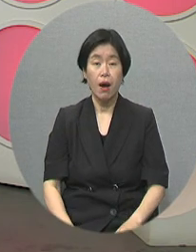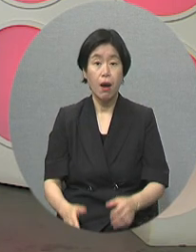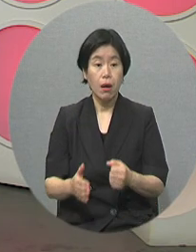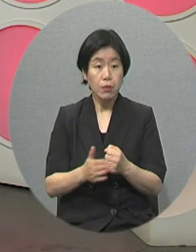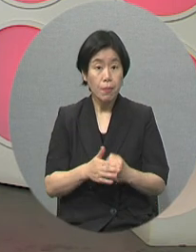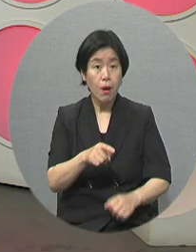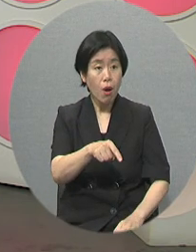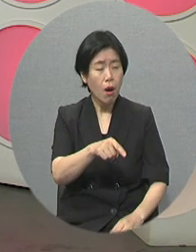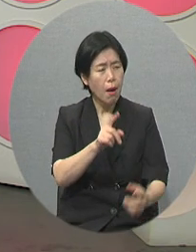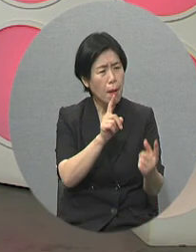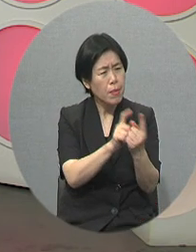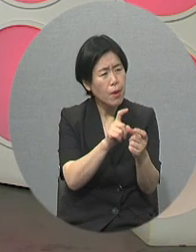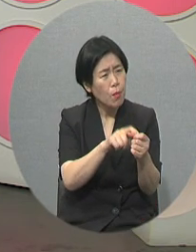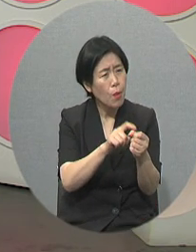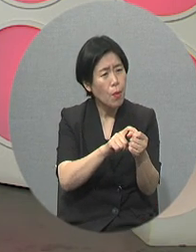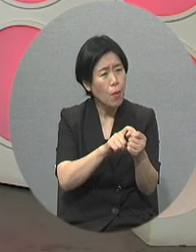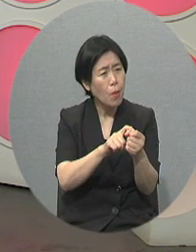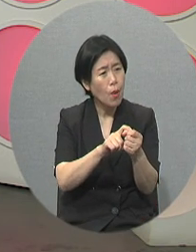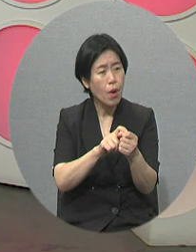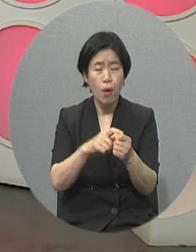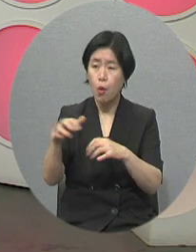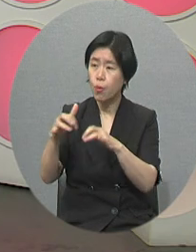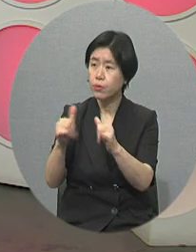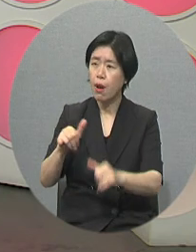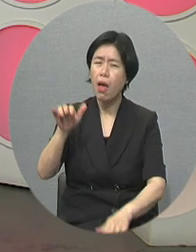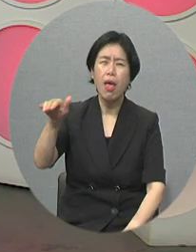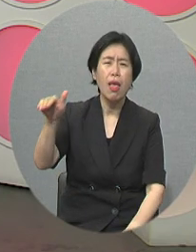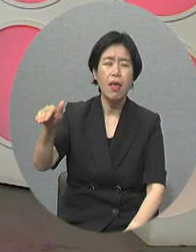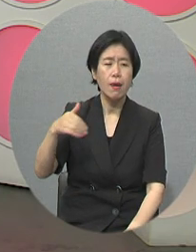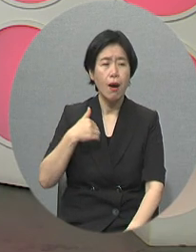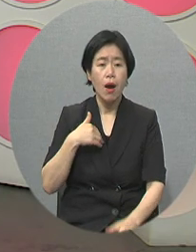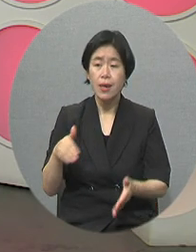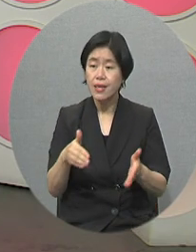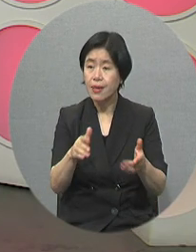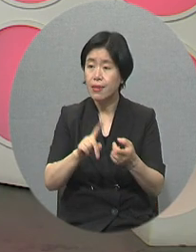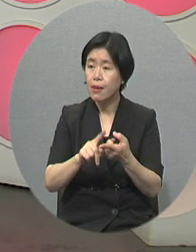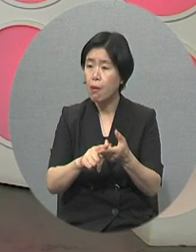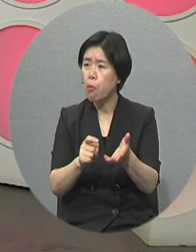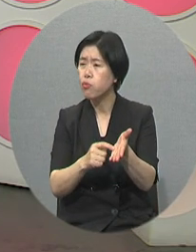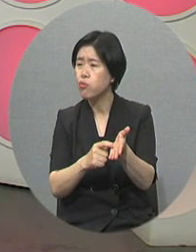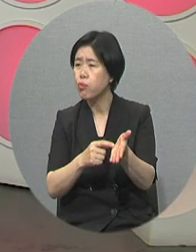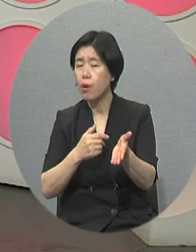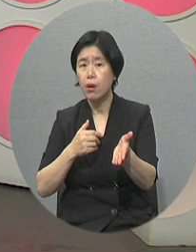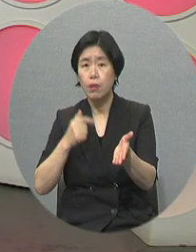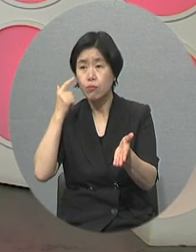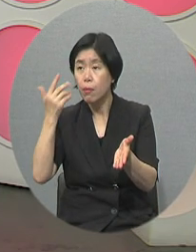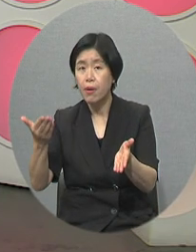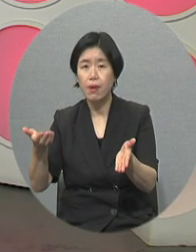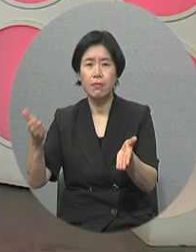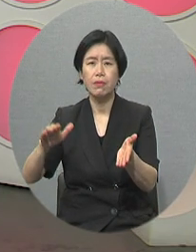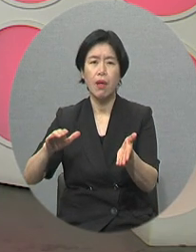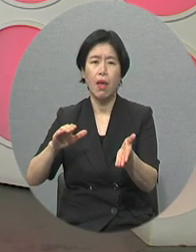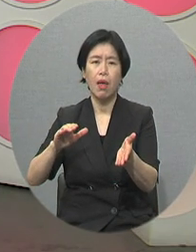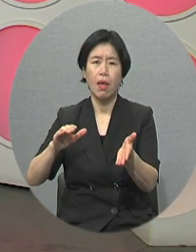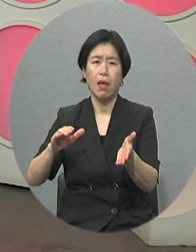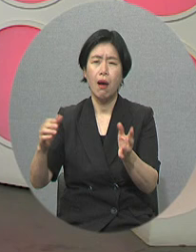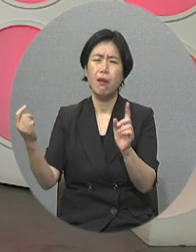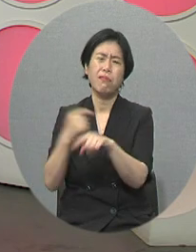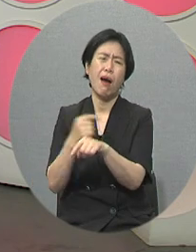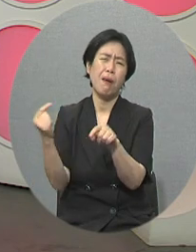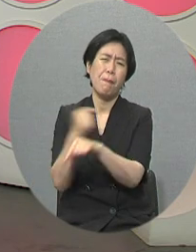찾아가려고 지나가는 시민들을 붙잡고 길을 묻고 또 물어봤지만 의사소통도 쉽지